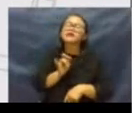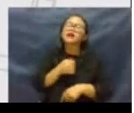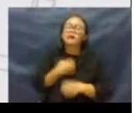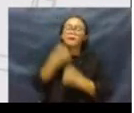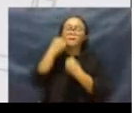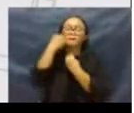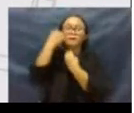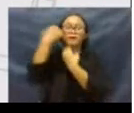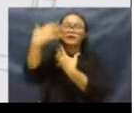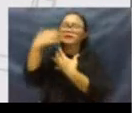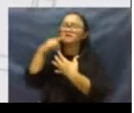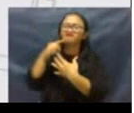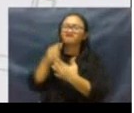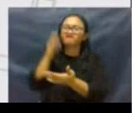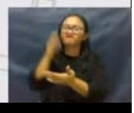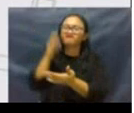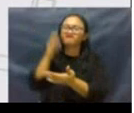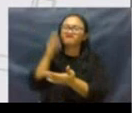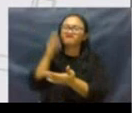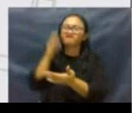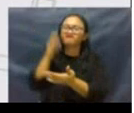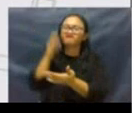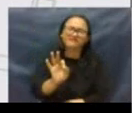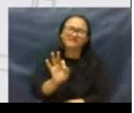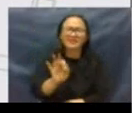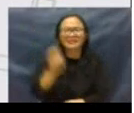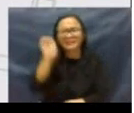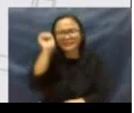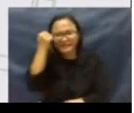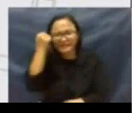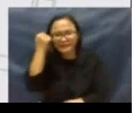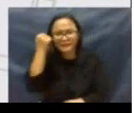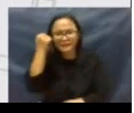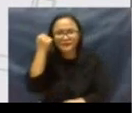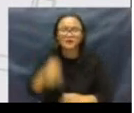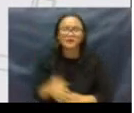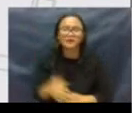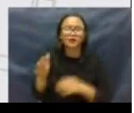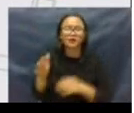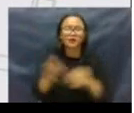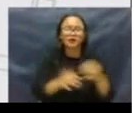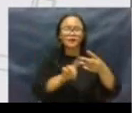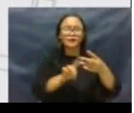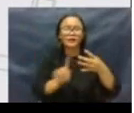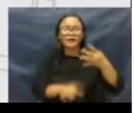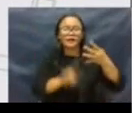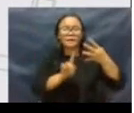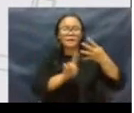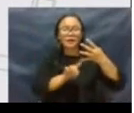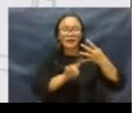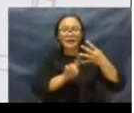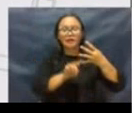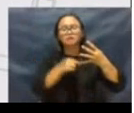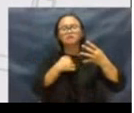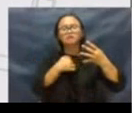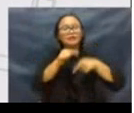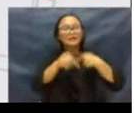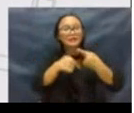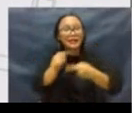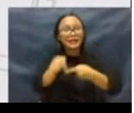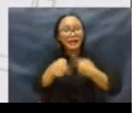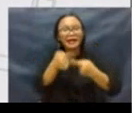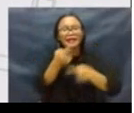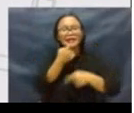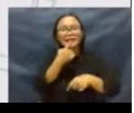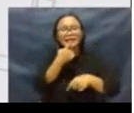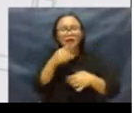digambar. Yang keempat, yang terakhir tentang berpikir kritis, saya akan cerita juga kepada Bapak dan Ibu